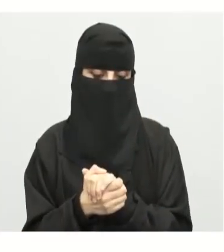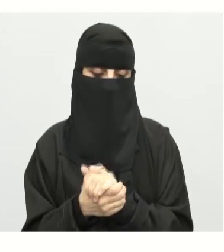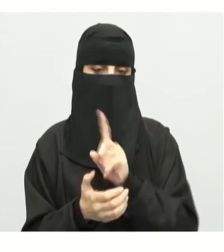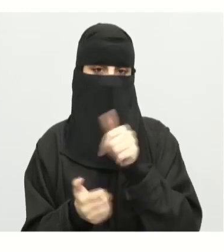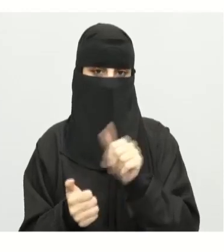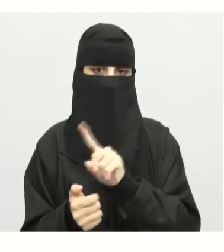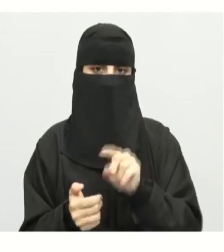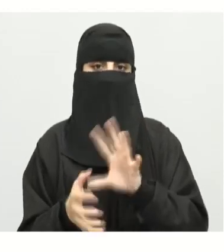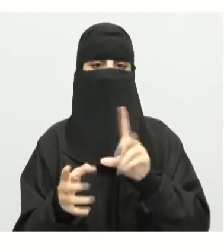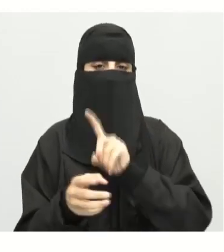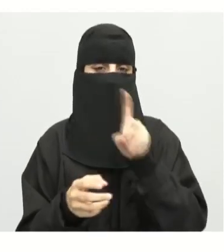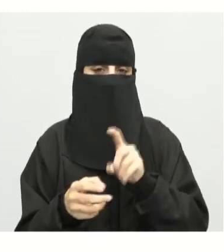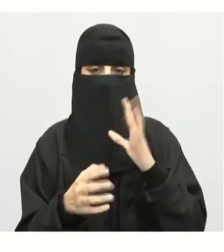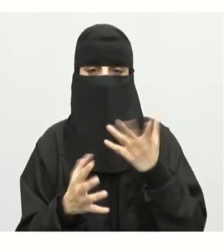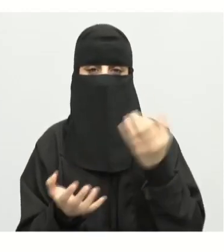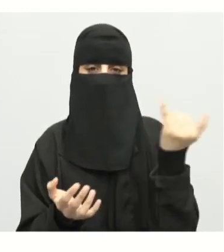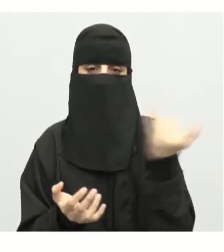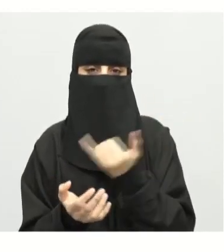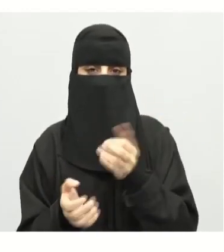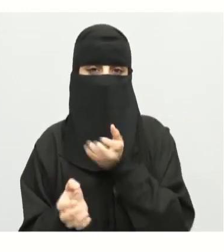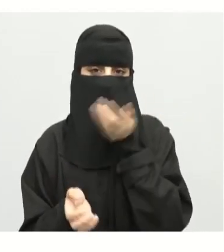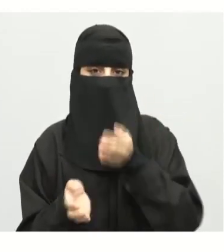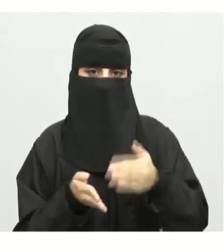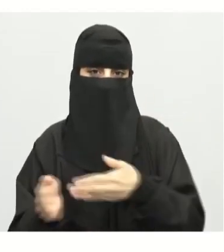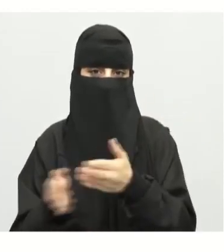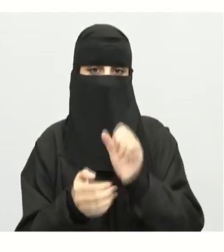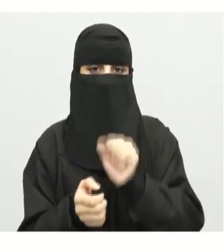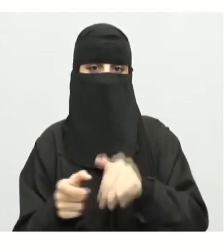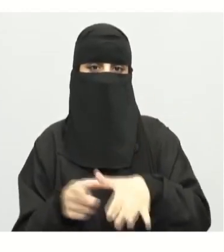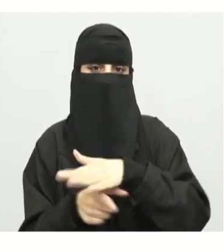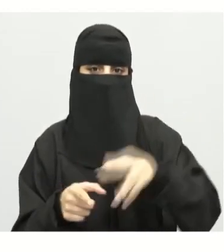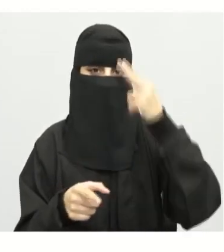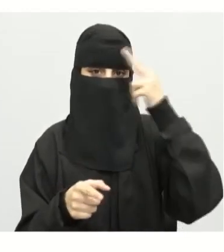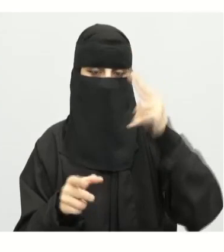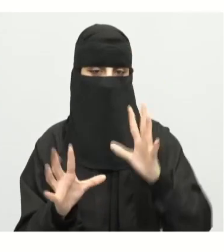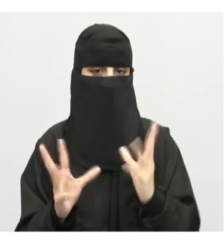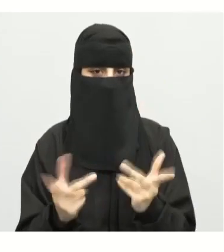اذكر واذكري اهم الاوديه في وطني المملكه العربيه السعوديه